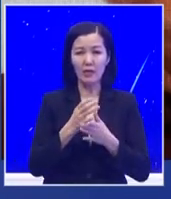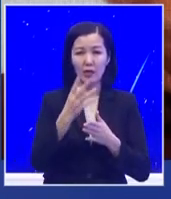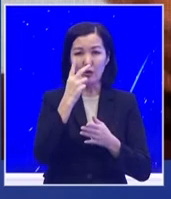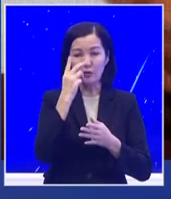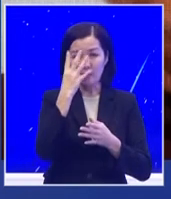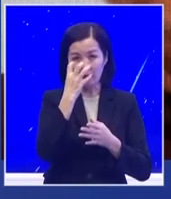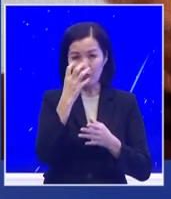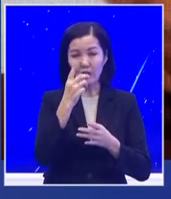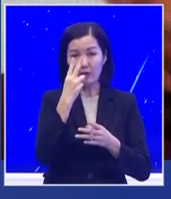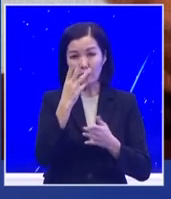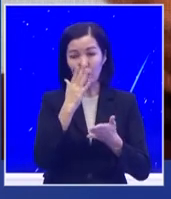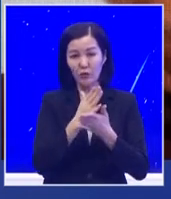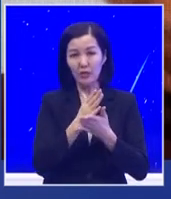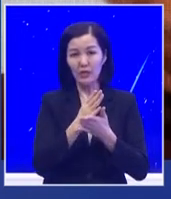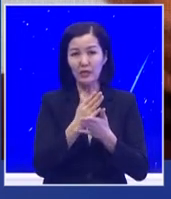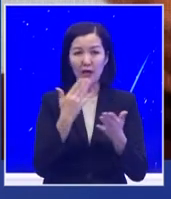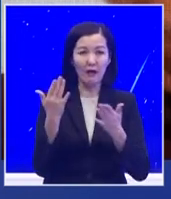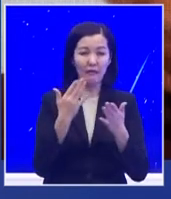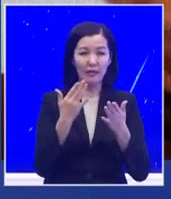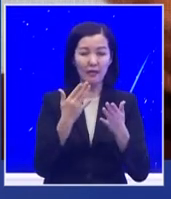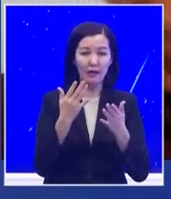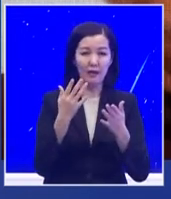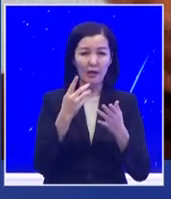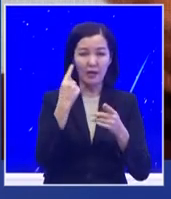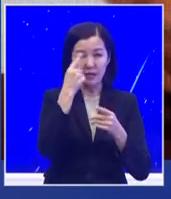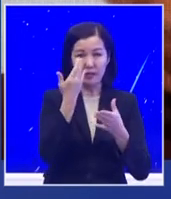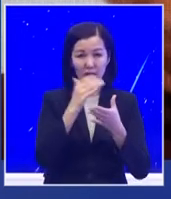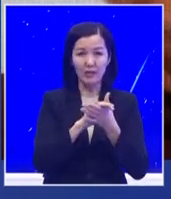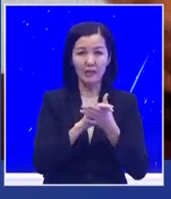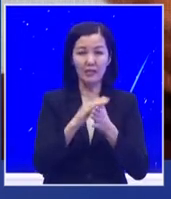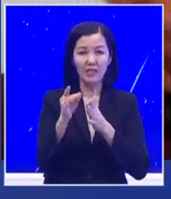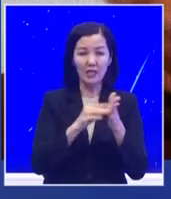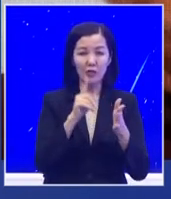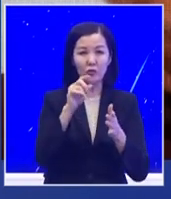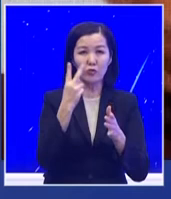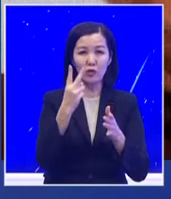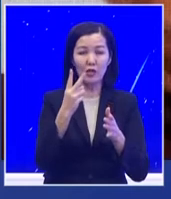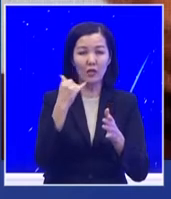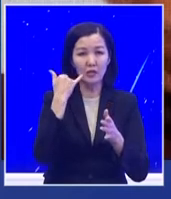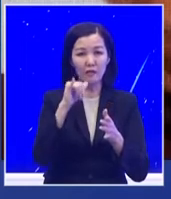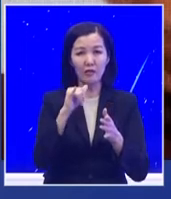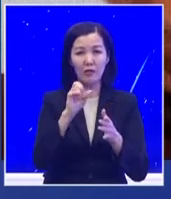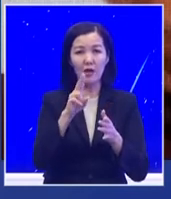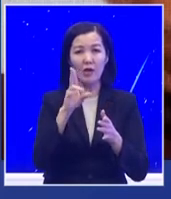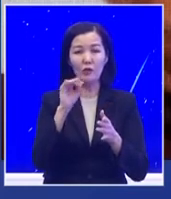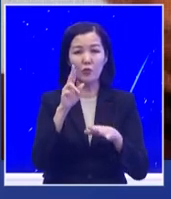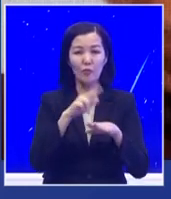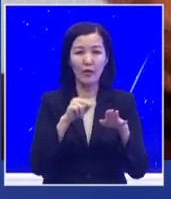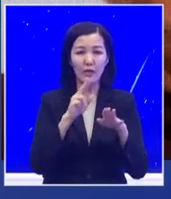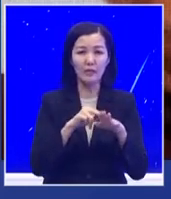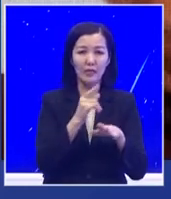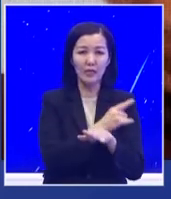ер азаматты көрсеңіздер, немесе қандай да бір ақпараттан хабардар болсаңыздар, бірден 102 нөміріне және Ақсу аудандық